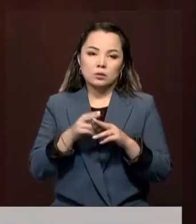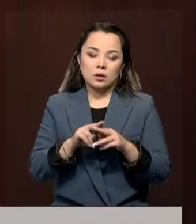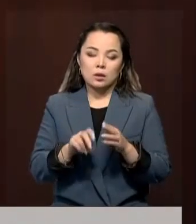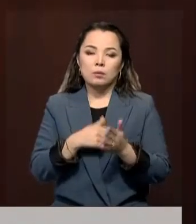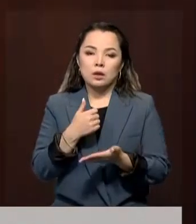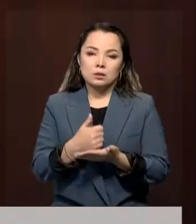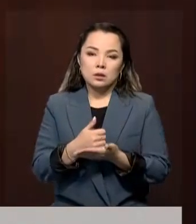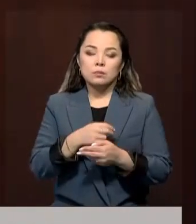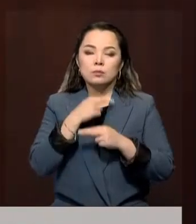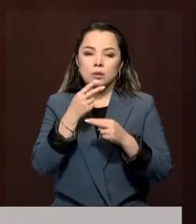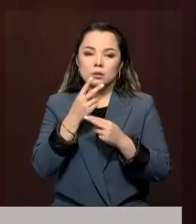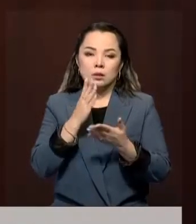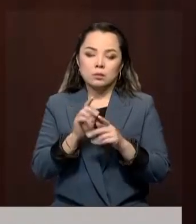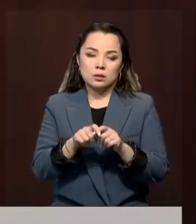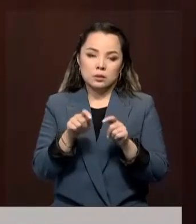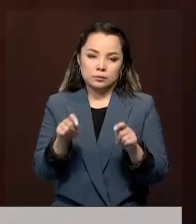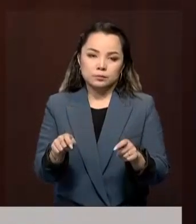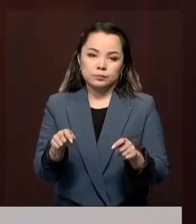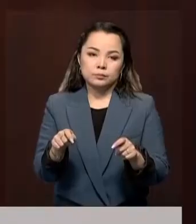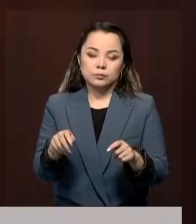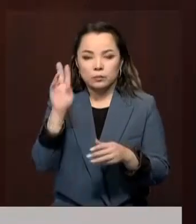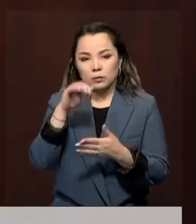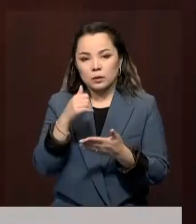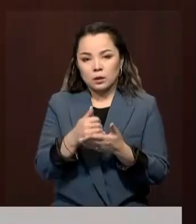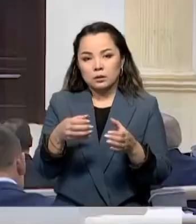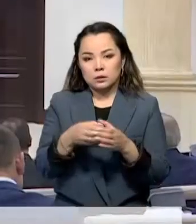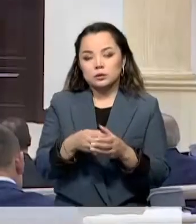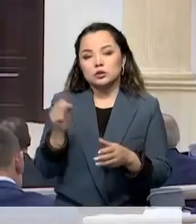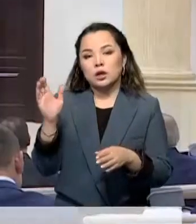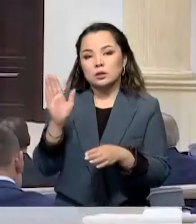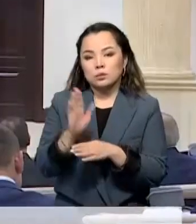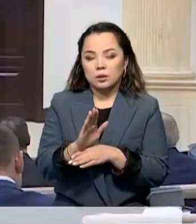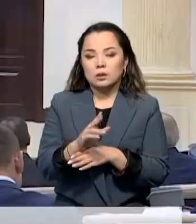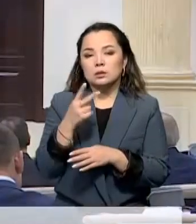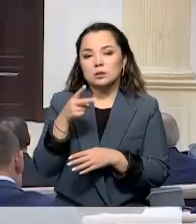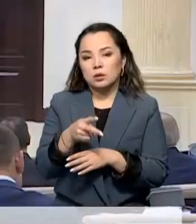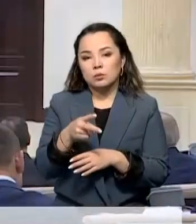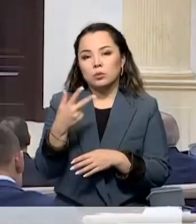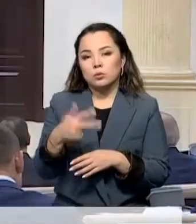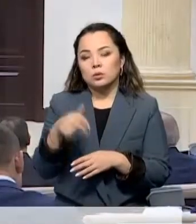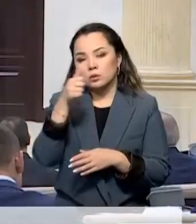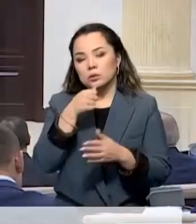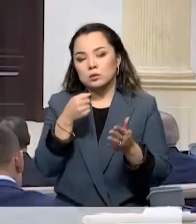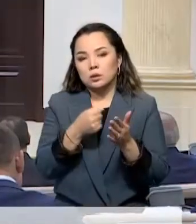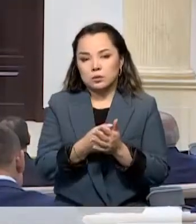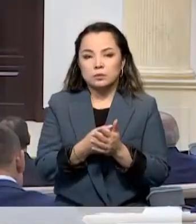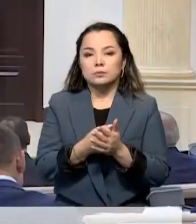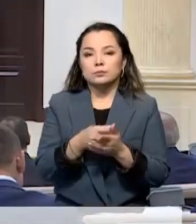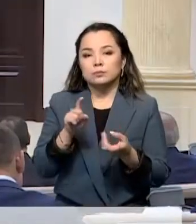баса мән беріп отыр. Мемлекет басшысының жарлығымен 2030 жылға